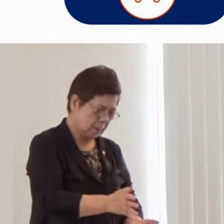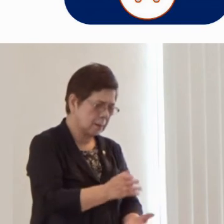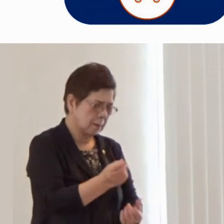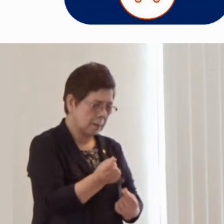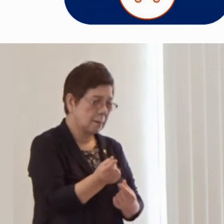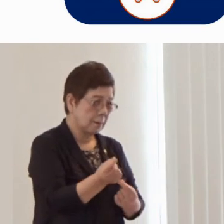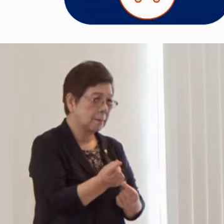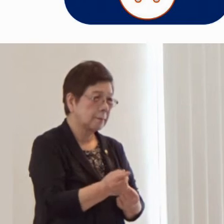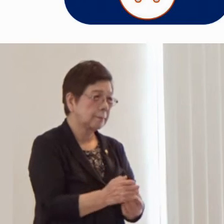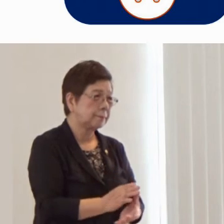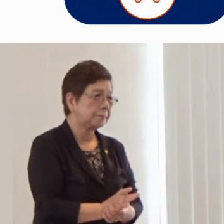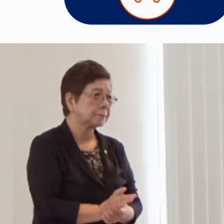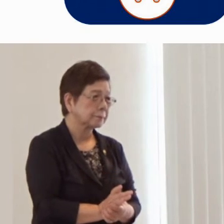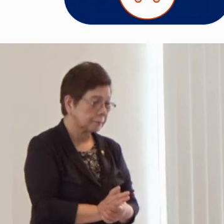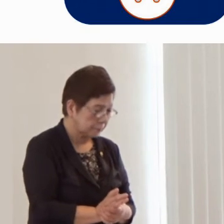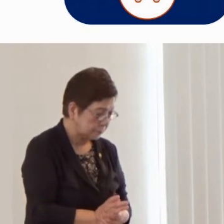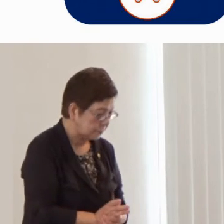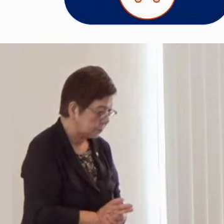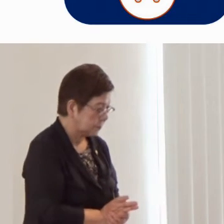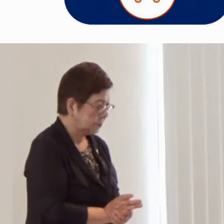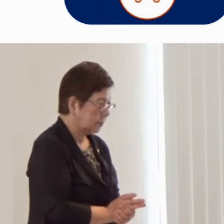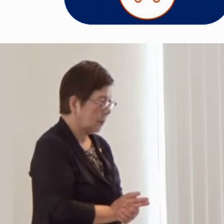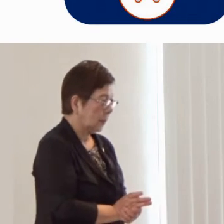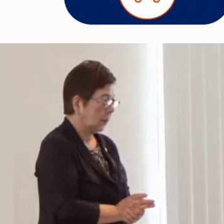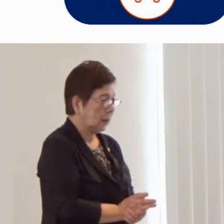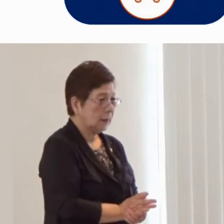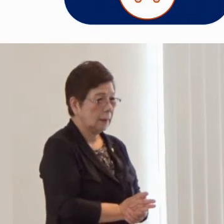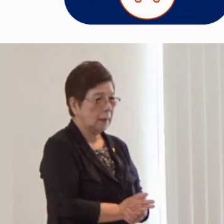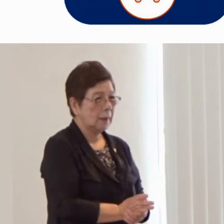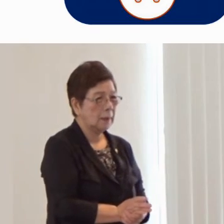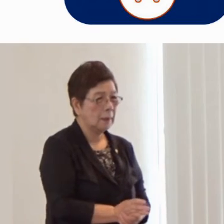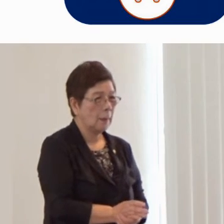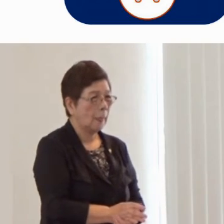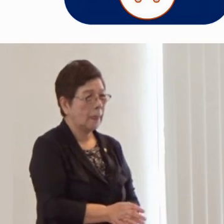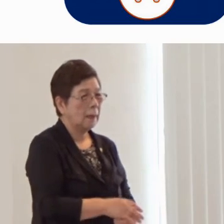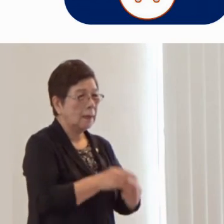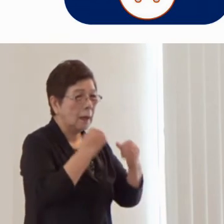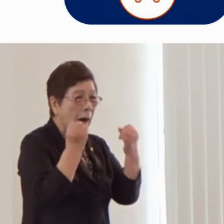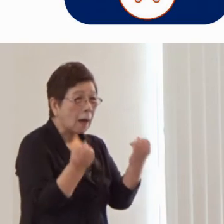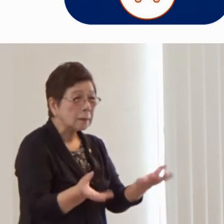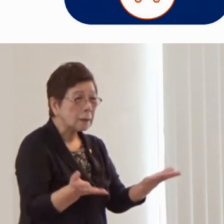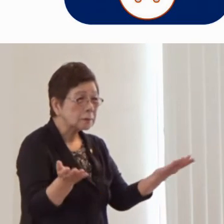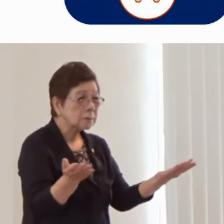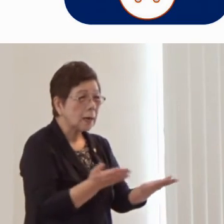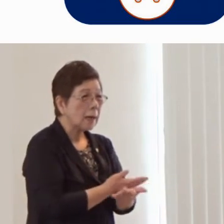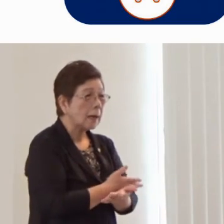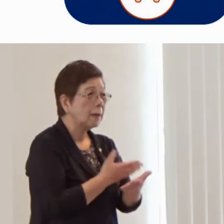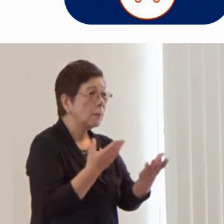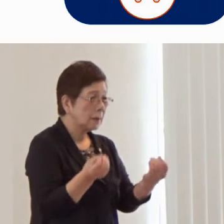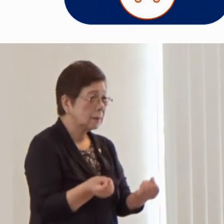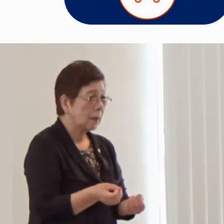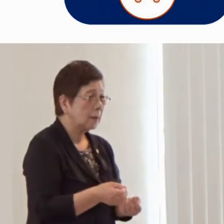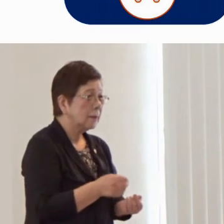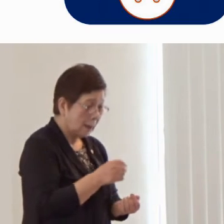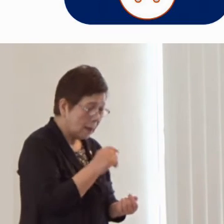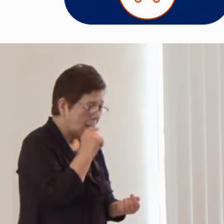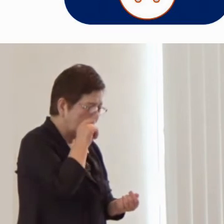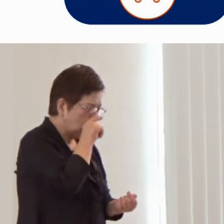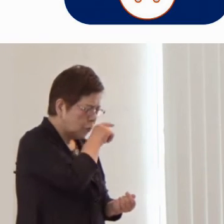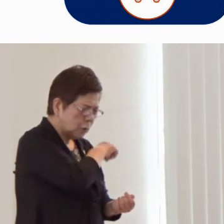されたものなのです。古いものは過ぎ去り新しいものが生じた。新しい創造、